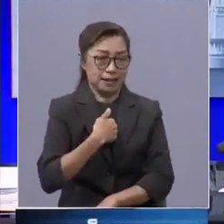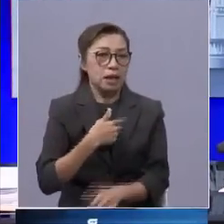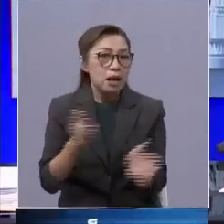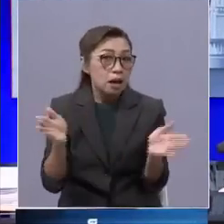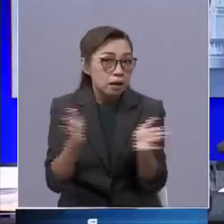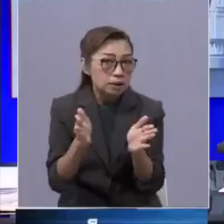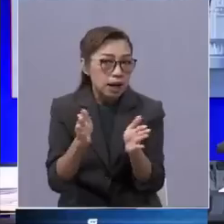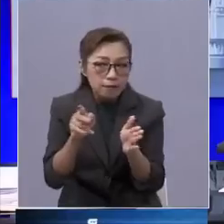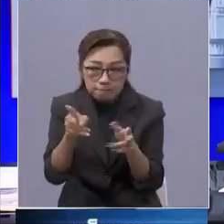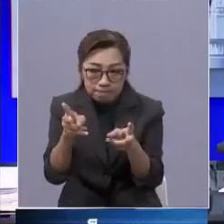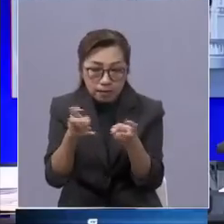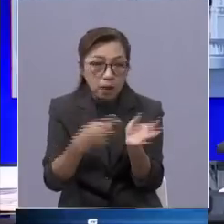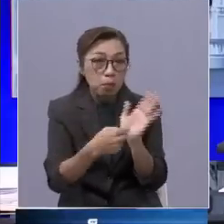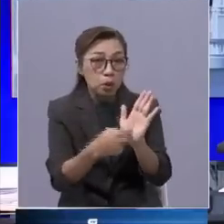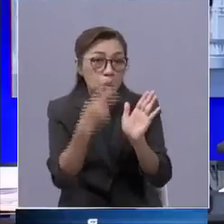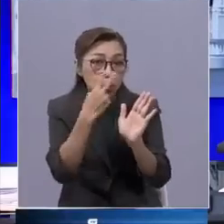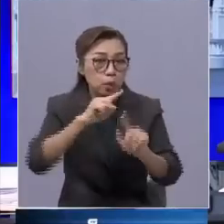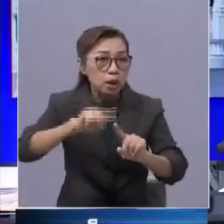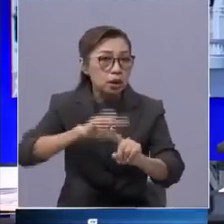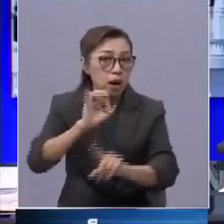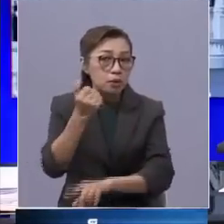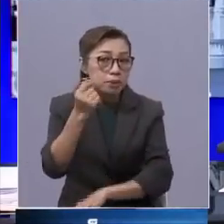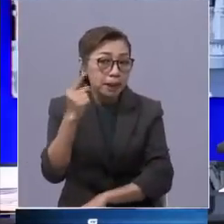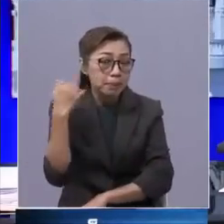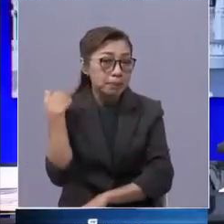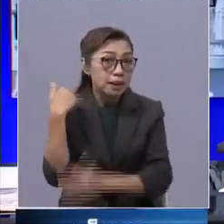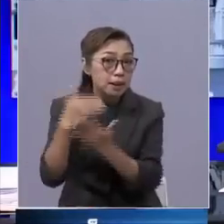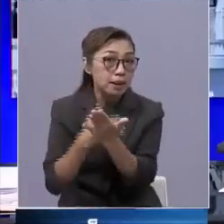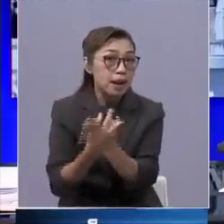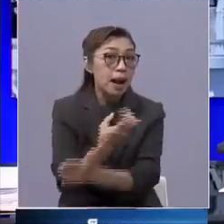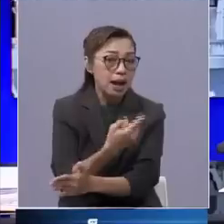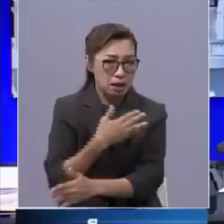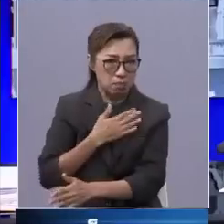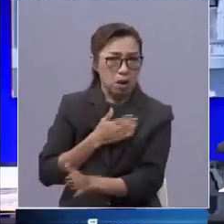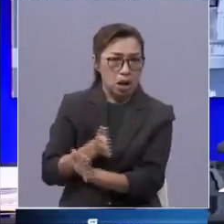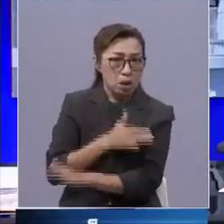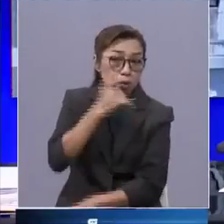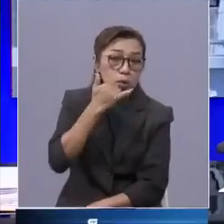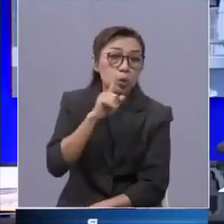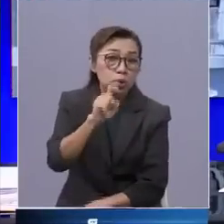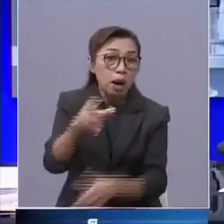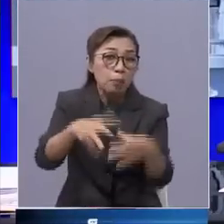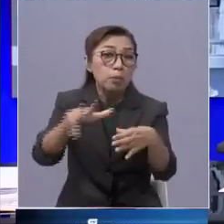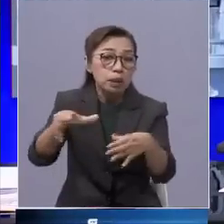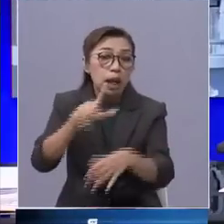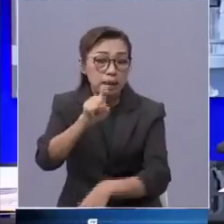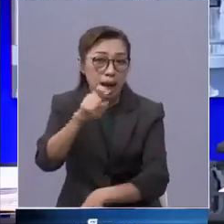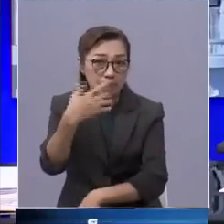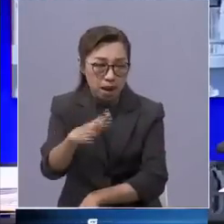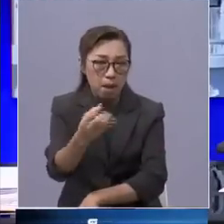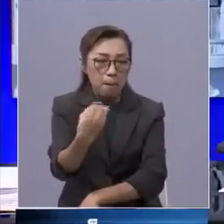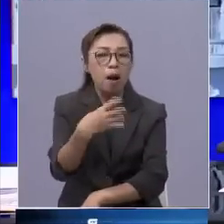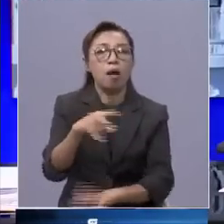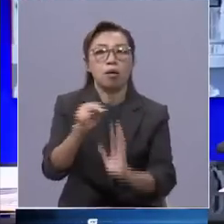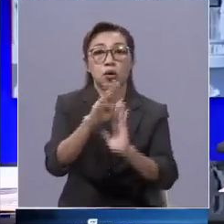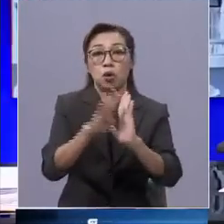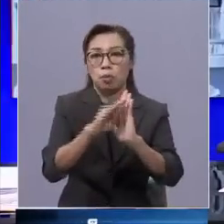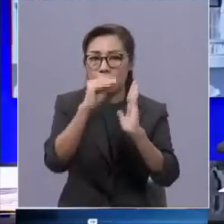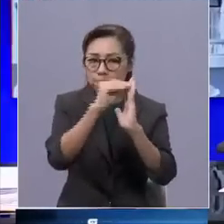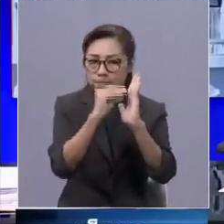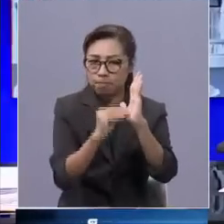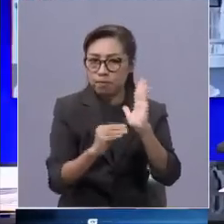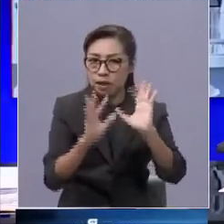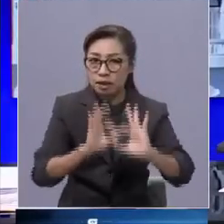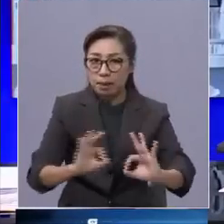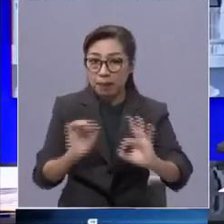บายที่จะเปิดในวันที่11กันยายนเพราะได้มีการเช็คกับแกนนำของพรรคเพื่อไทยเอาไว้นะครับโดยหลักๆแล้วนโยบายโดดเด่นสำ